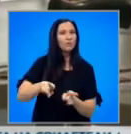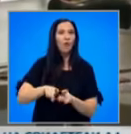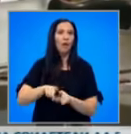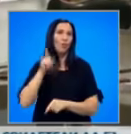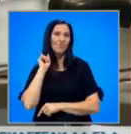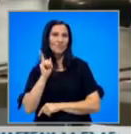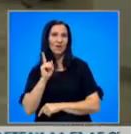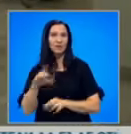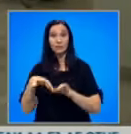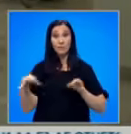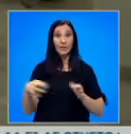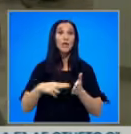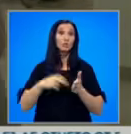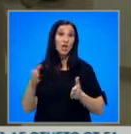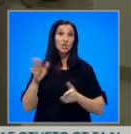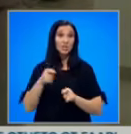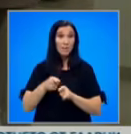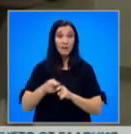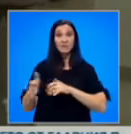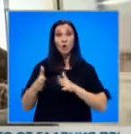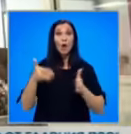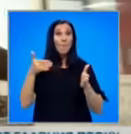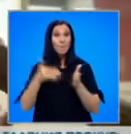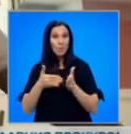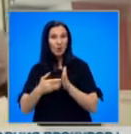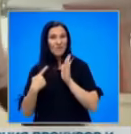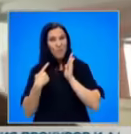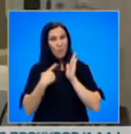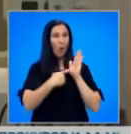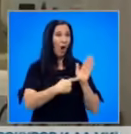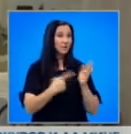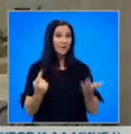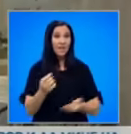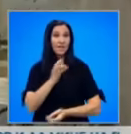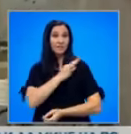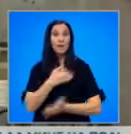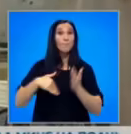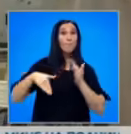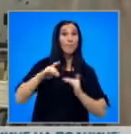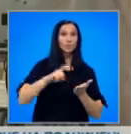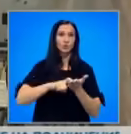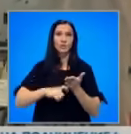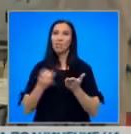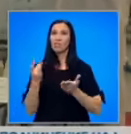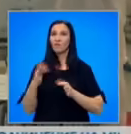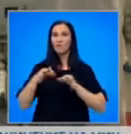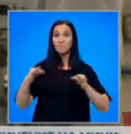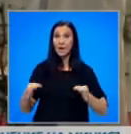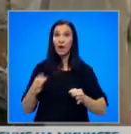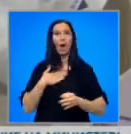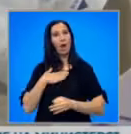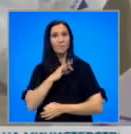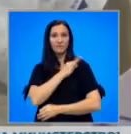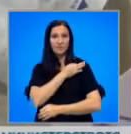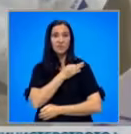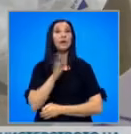наказателна мярка. Изключения ще се правят за хората с противопоказания на ваксините. Повечето от засегнатите от новата мярка вече са